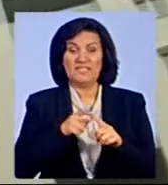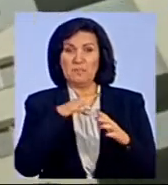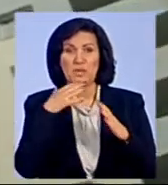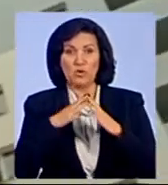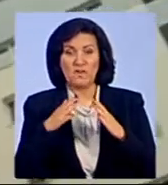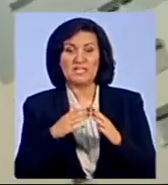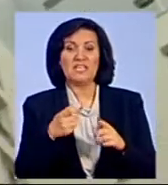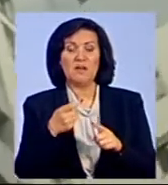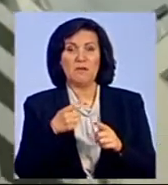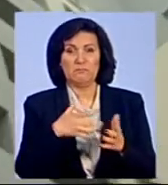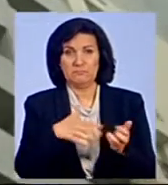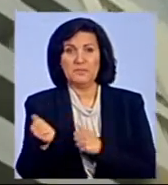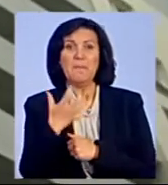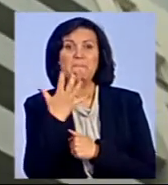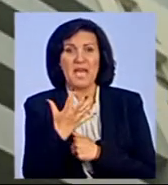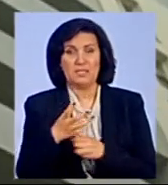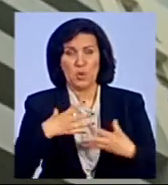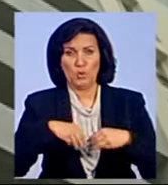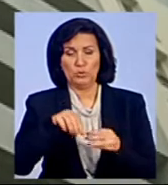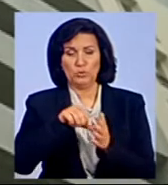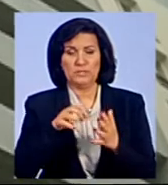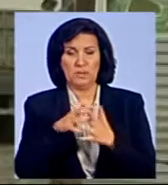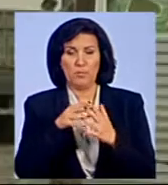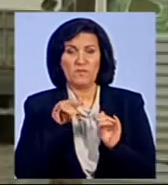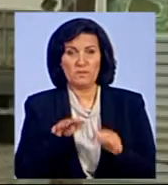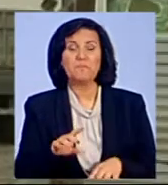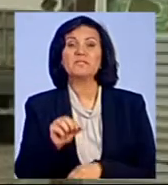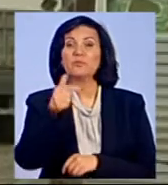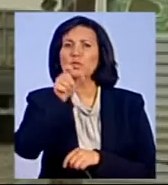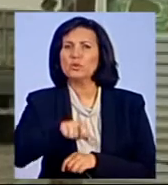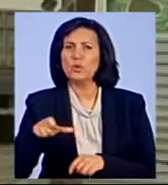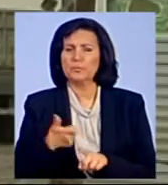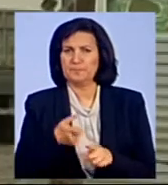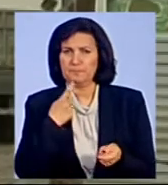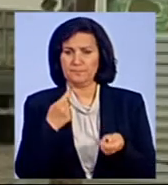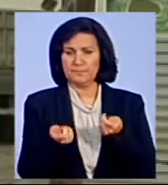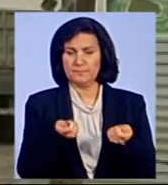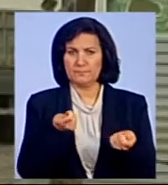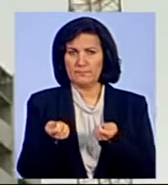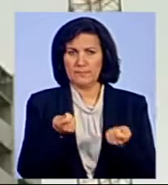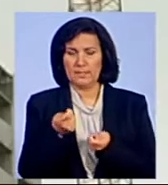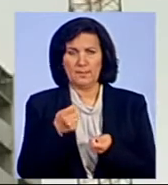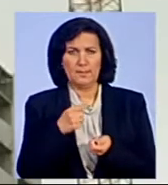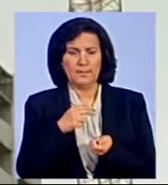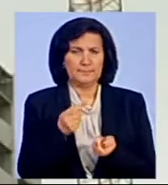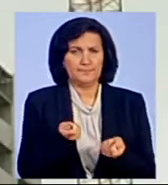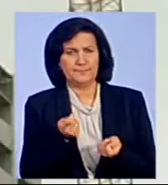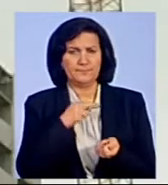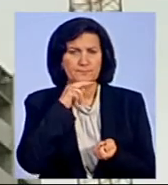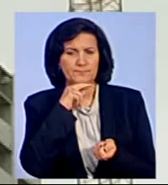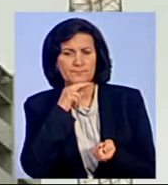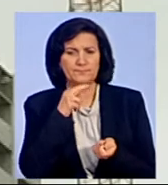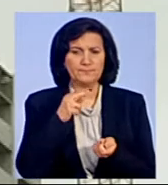багатоповерхівках квартири отримують 5 родин учасників бойових дій. Спочатку люди досить обережно, так, насторожено підходили